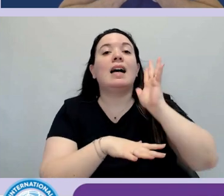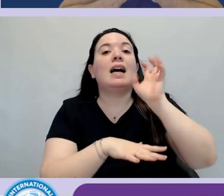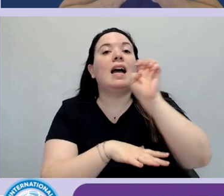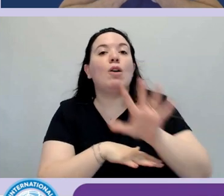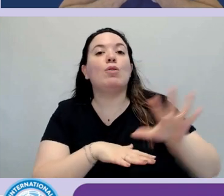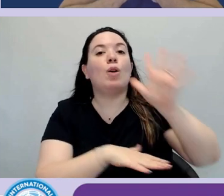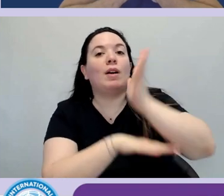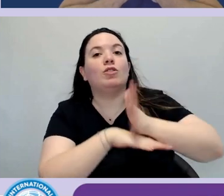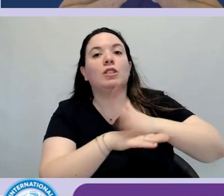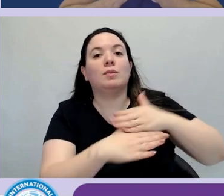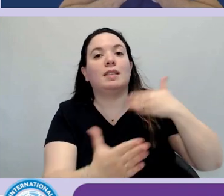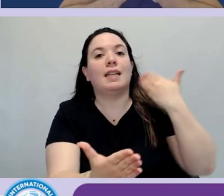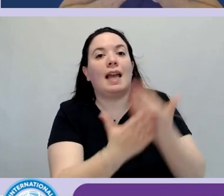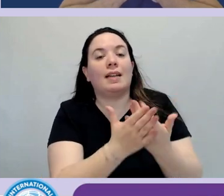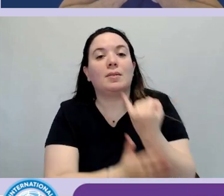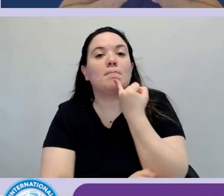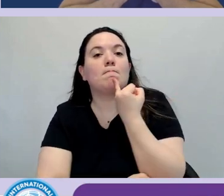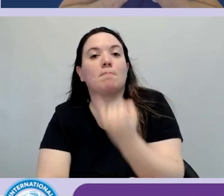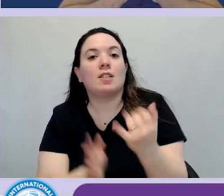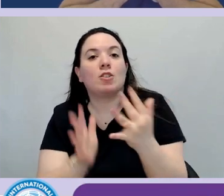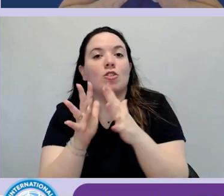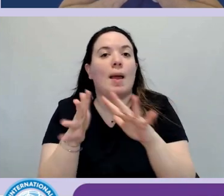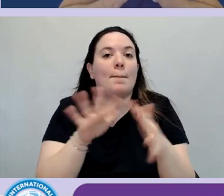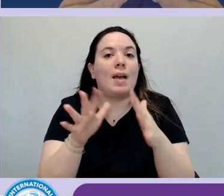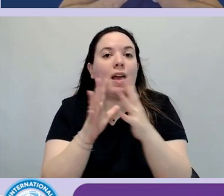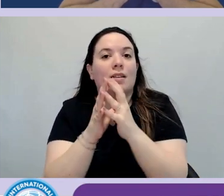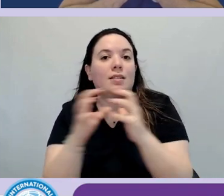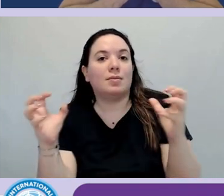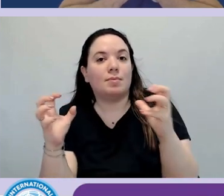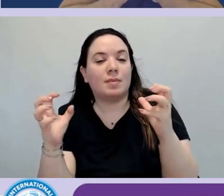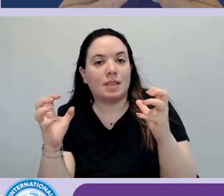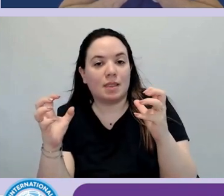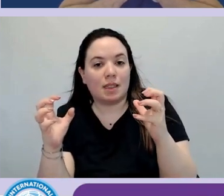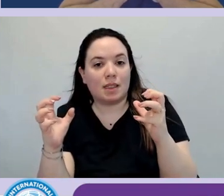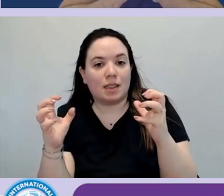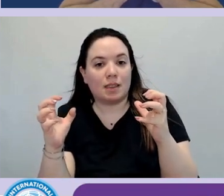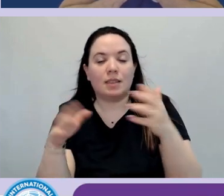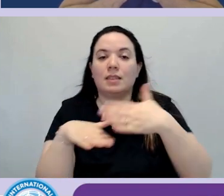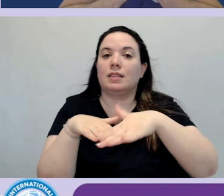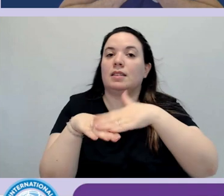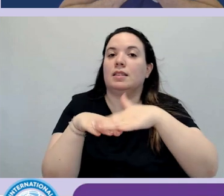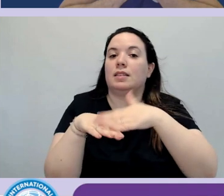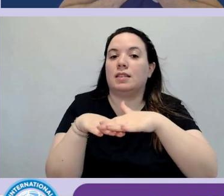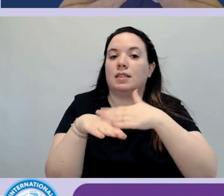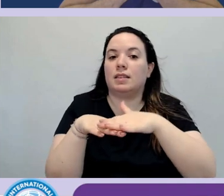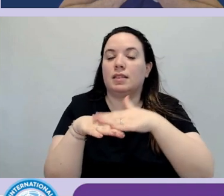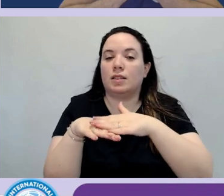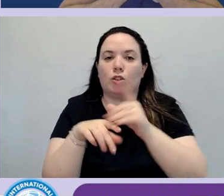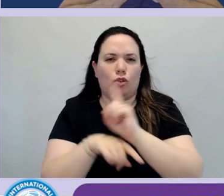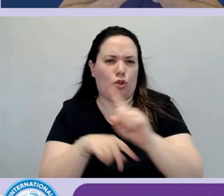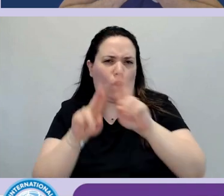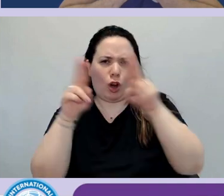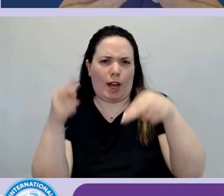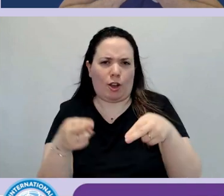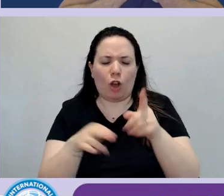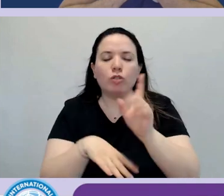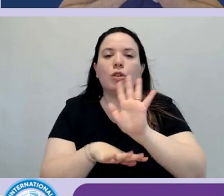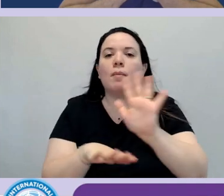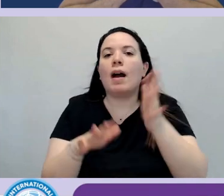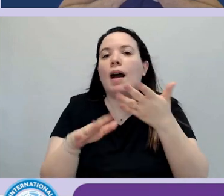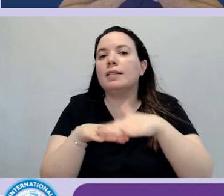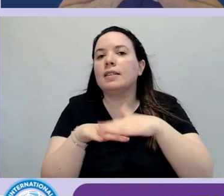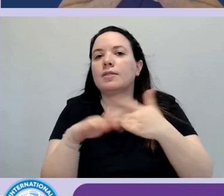Act per le piccole e medie imprese e di media dimensione che vendono servizi non e-commerce ma